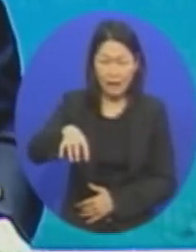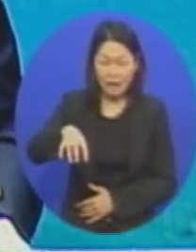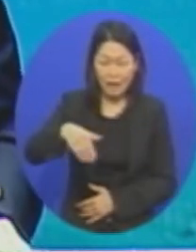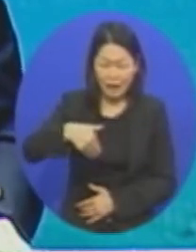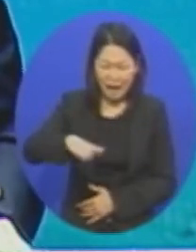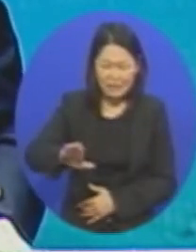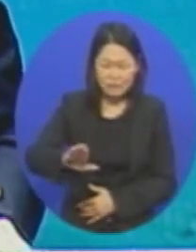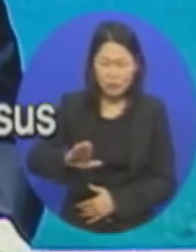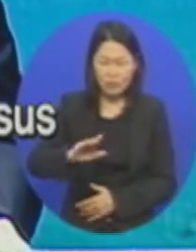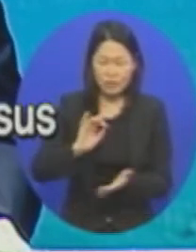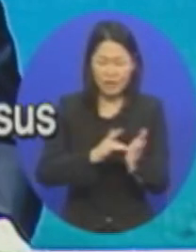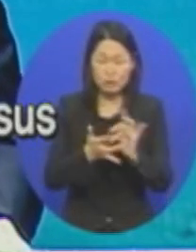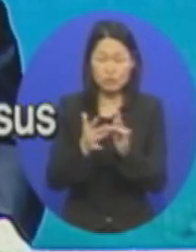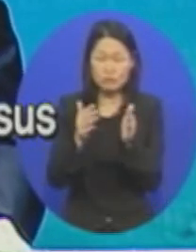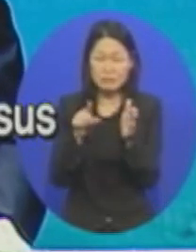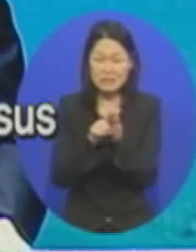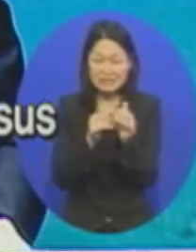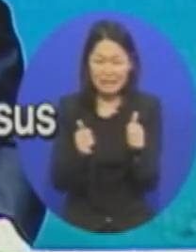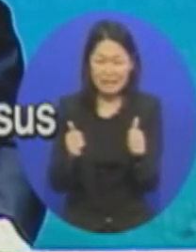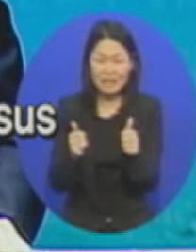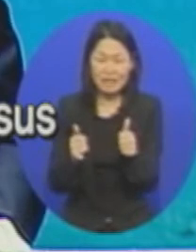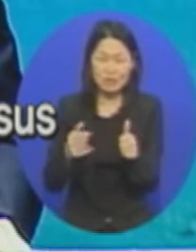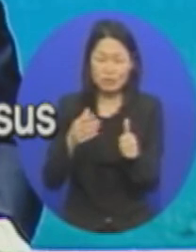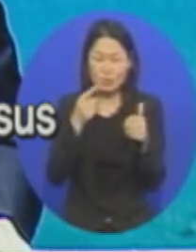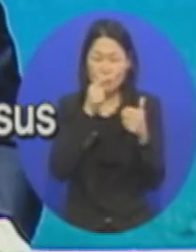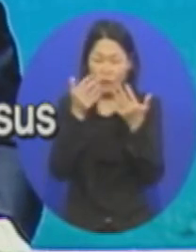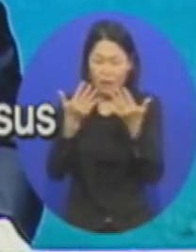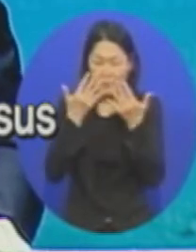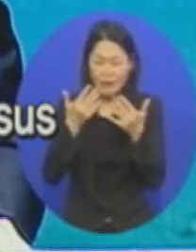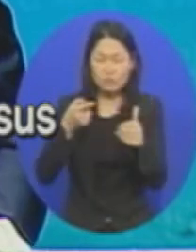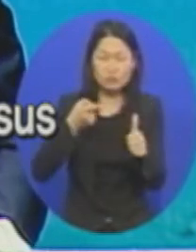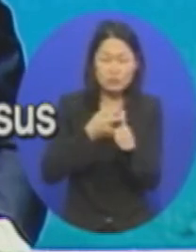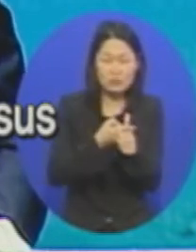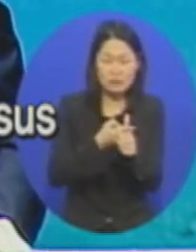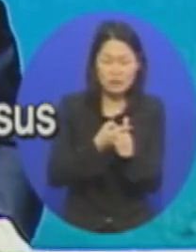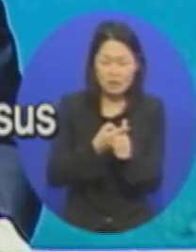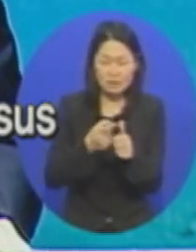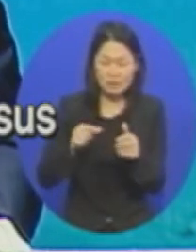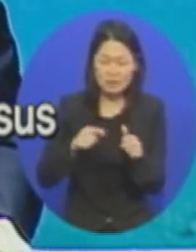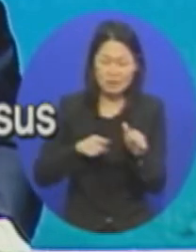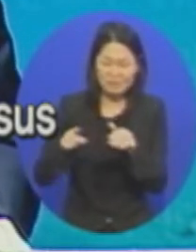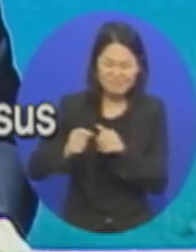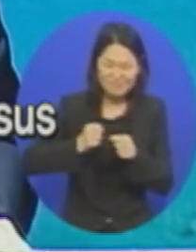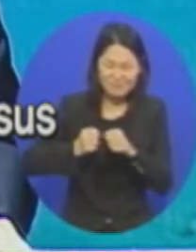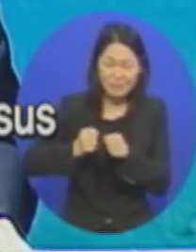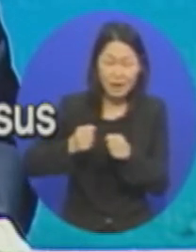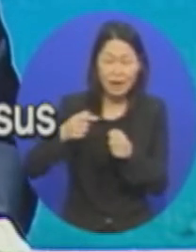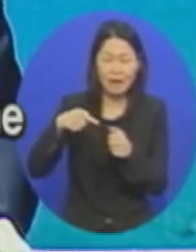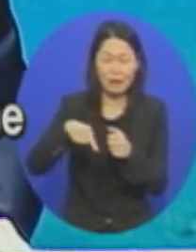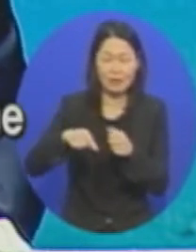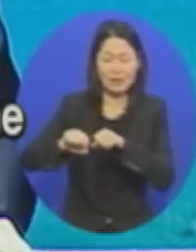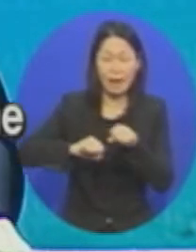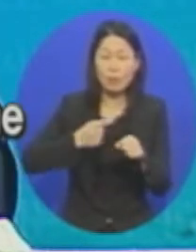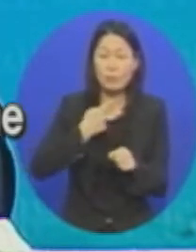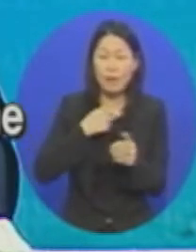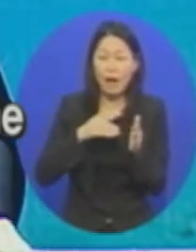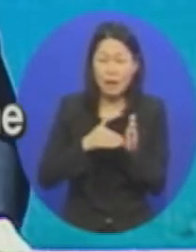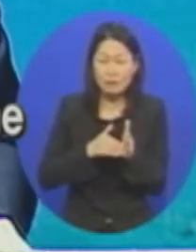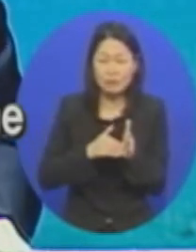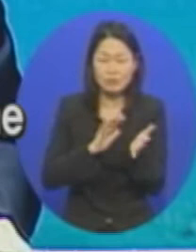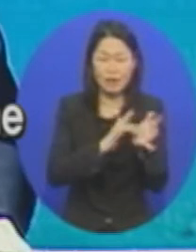내던 무서운 핍박 짜 예수님에 대한 핍박 짜 정도 들에 대한 기 박자 였어요 그런데